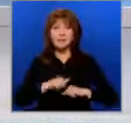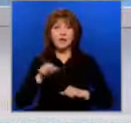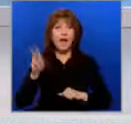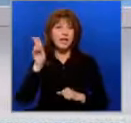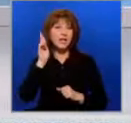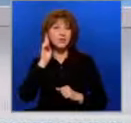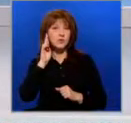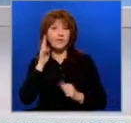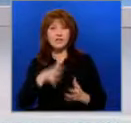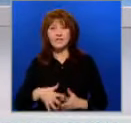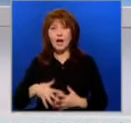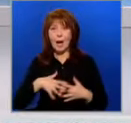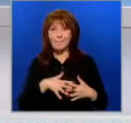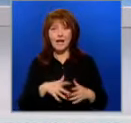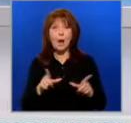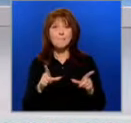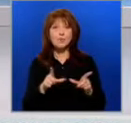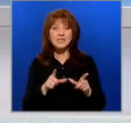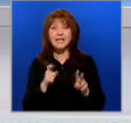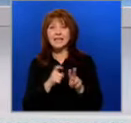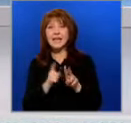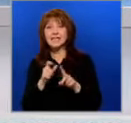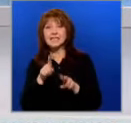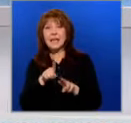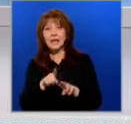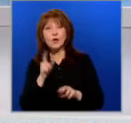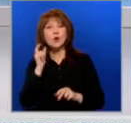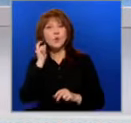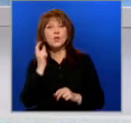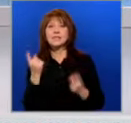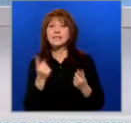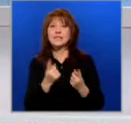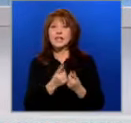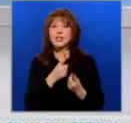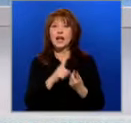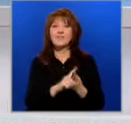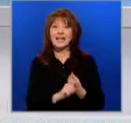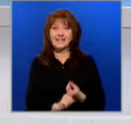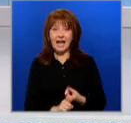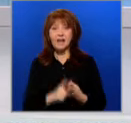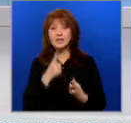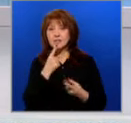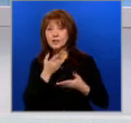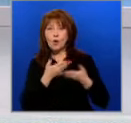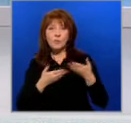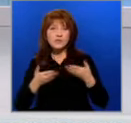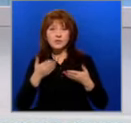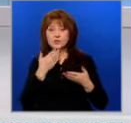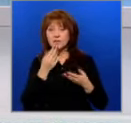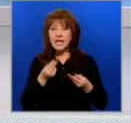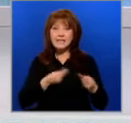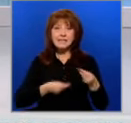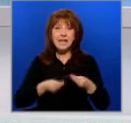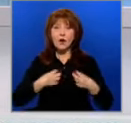на Съединените щати и Израел, Мосад и ЦРУ, се срещнаха с премиера на Катар в столицата Доха, за да обсъдят параметрите на сделка